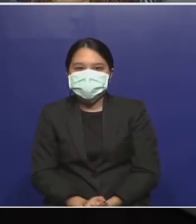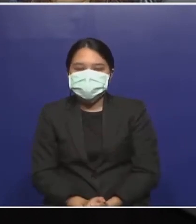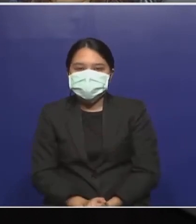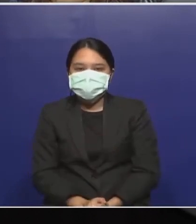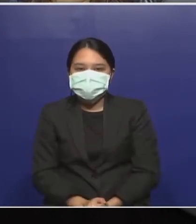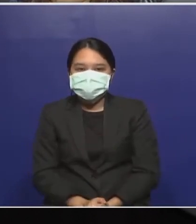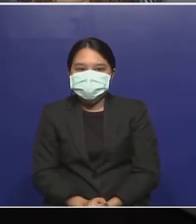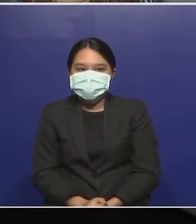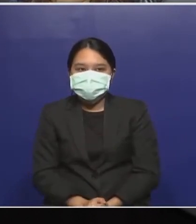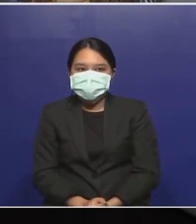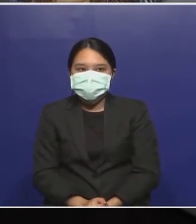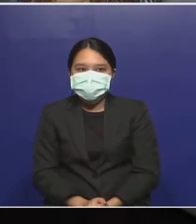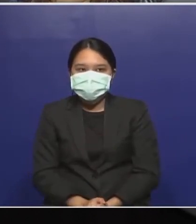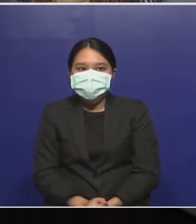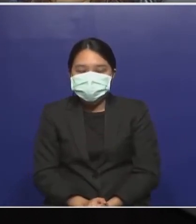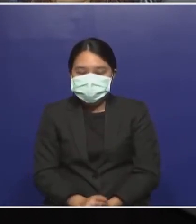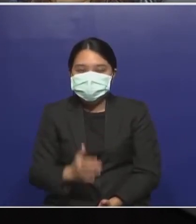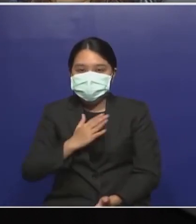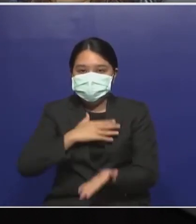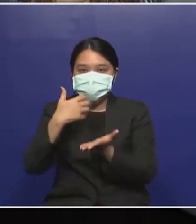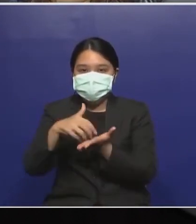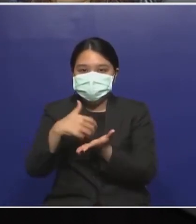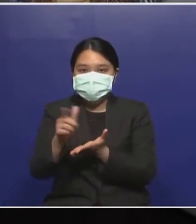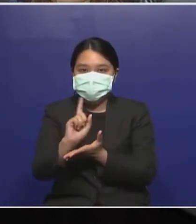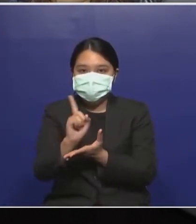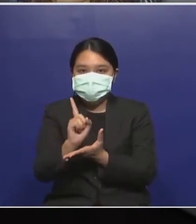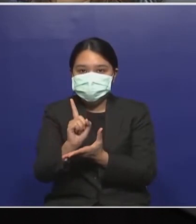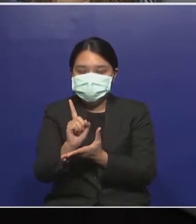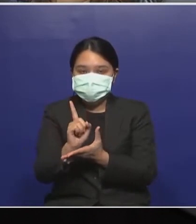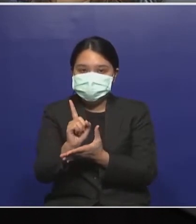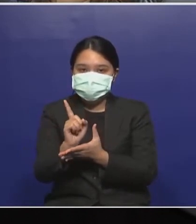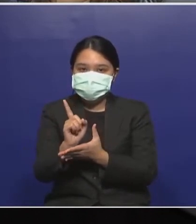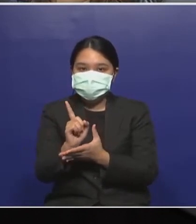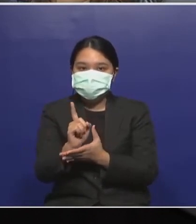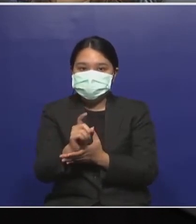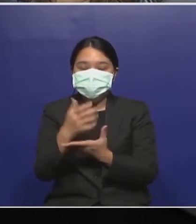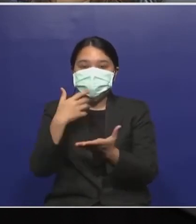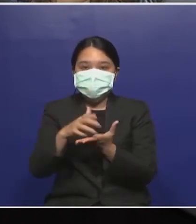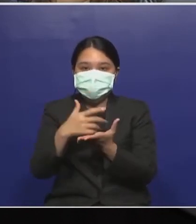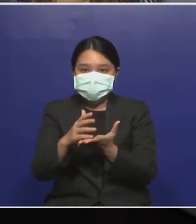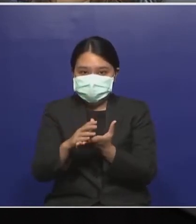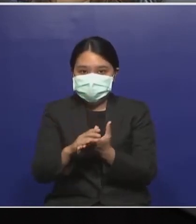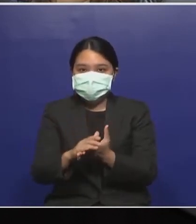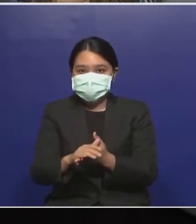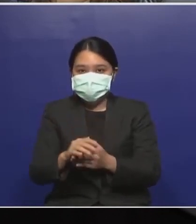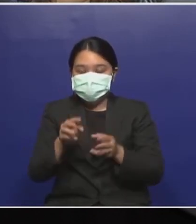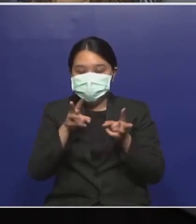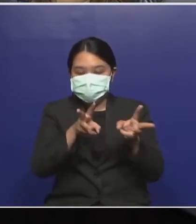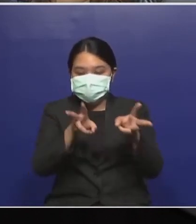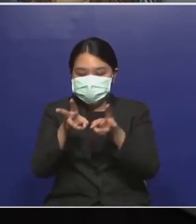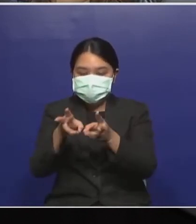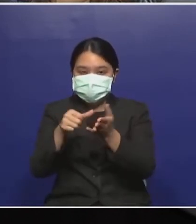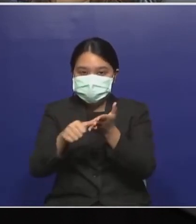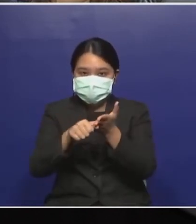ผมขอนุญาตนำเสนอแบบนี้นะครับนำเรีนต่อท่านใยกขออนุญาตเสนอทางออกให้กัท่านในยก